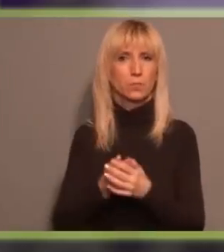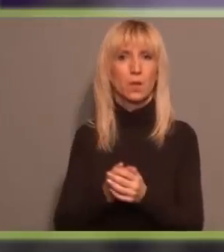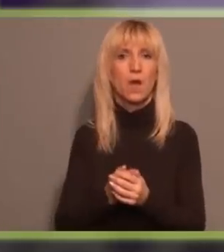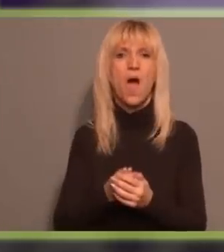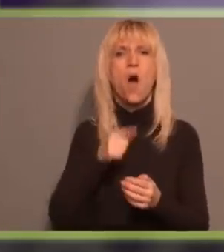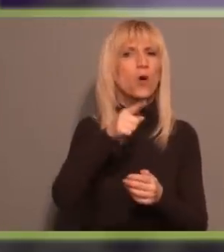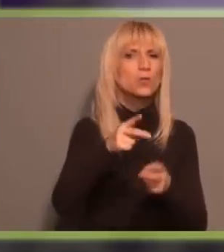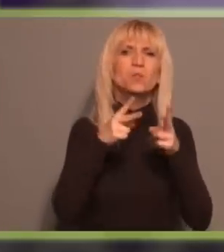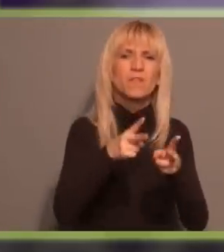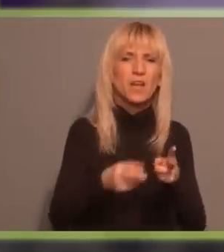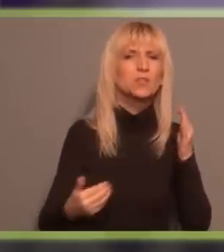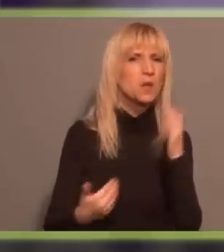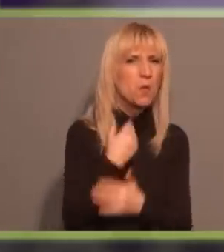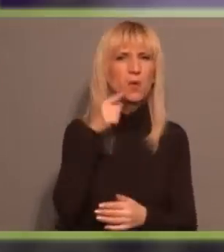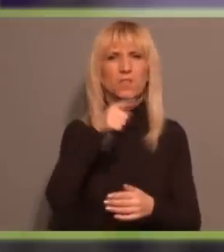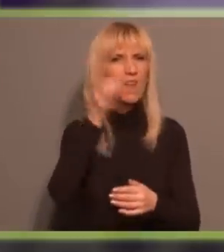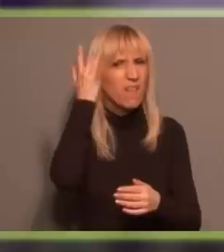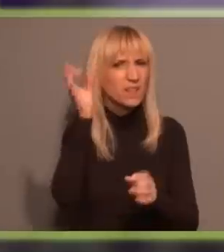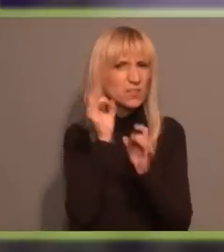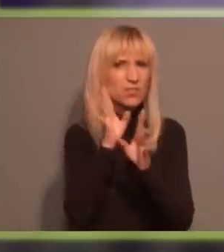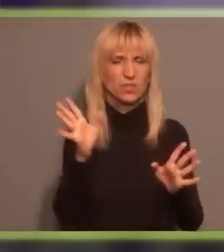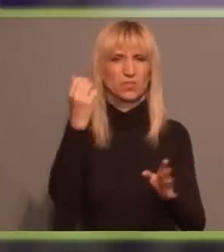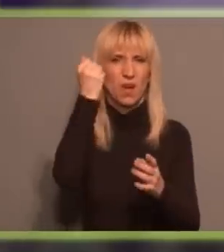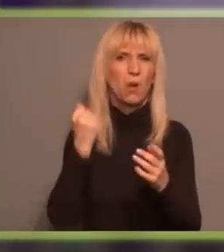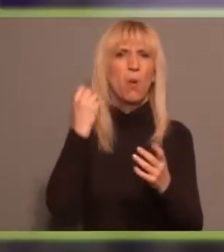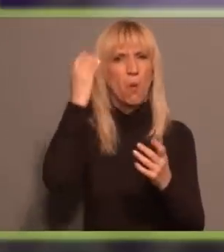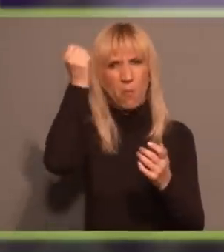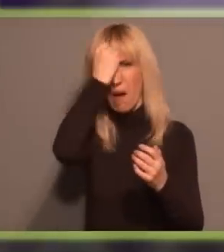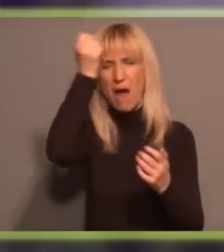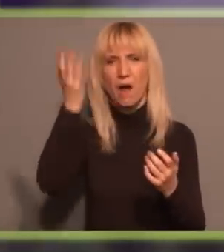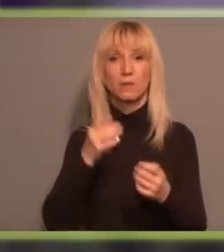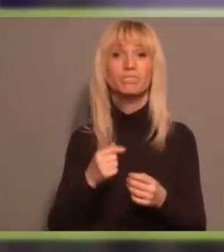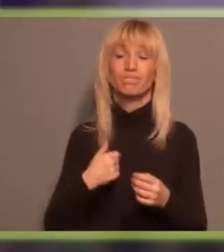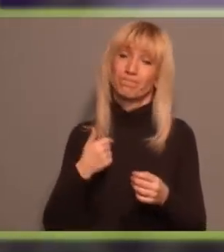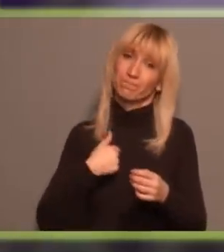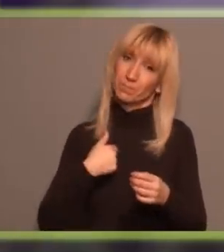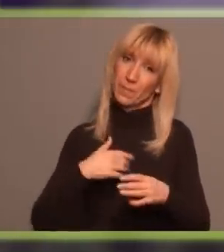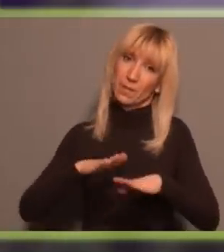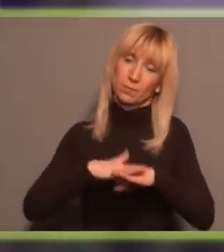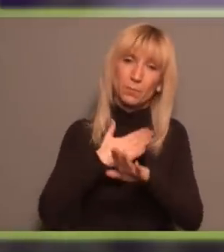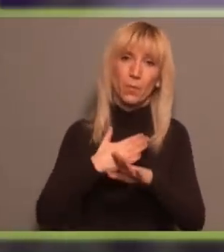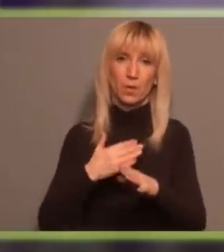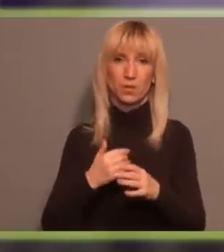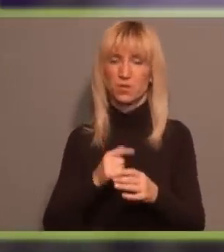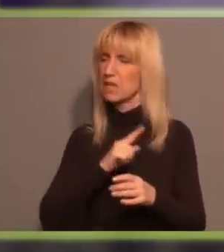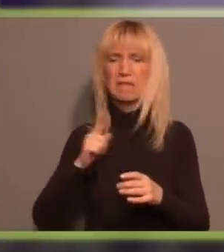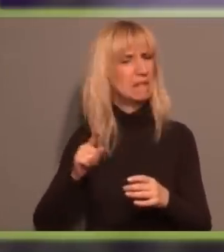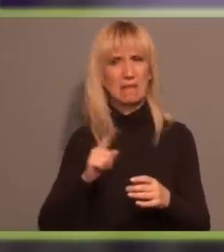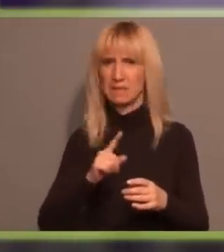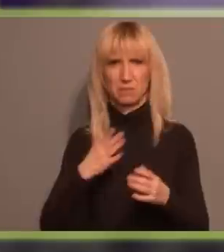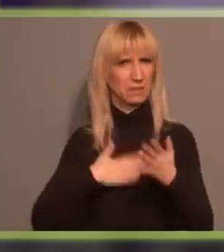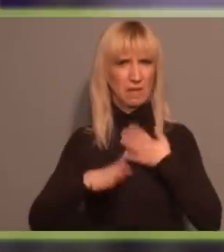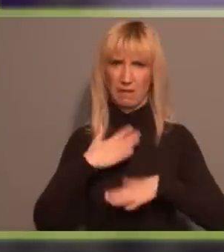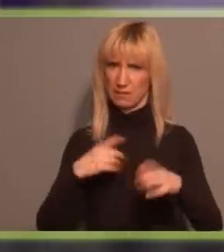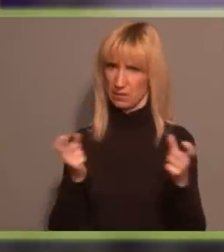meni zezuli kako ja ništa ne znam, kako sam glupa ili... I to mene pogodi, čak ni mi